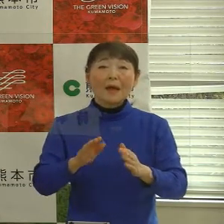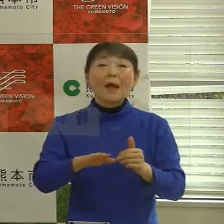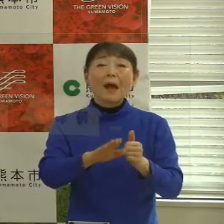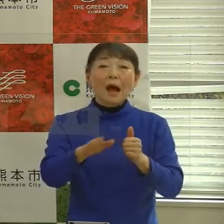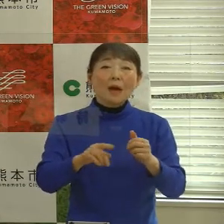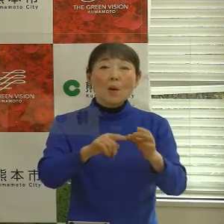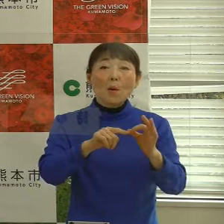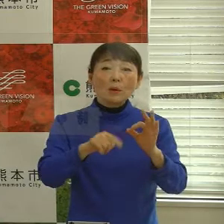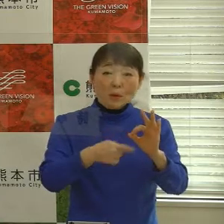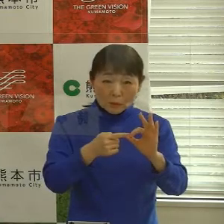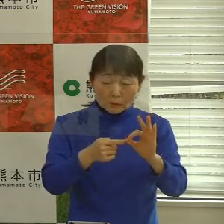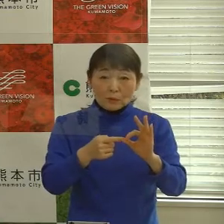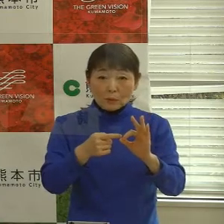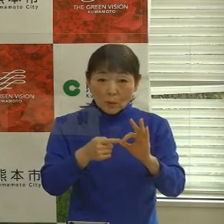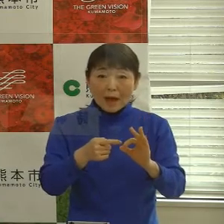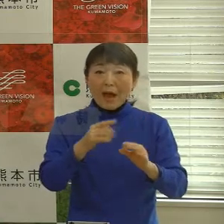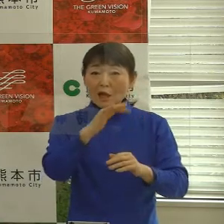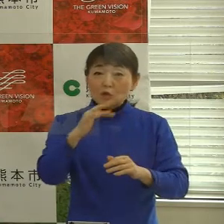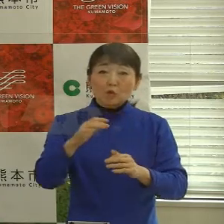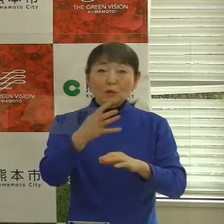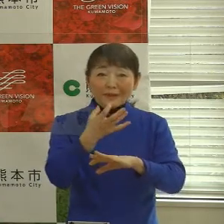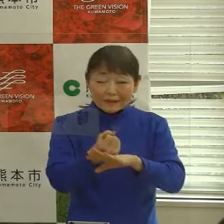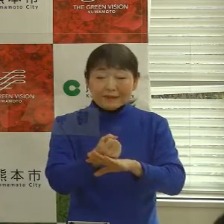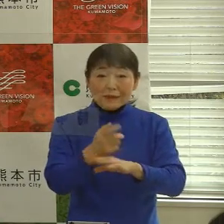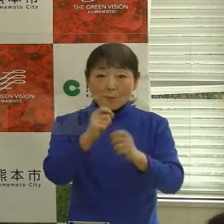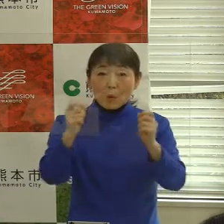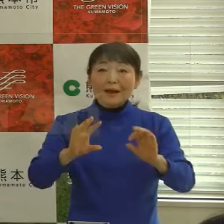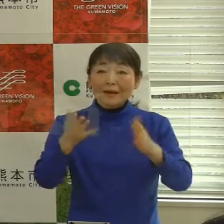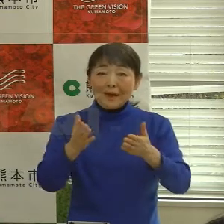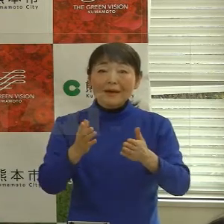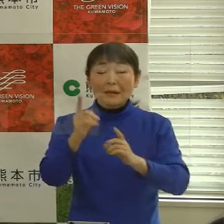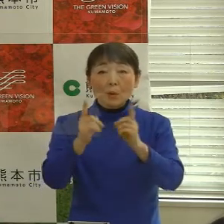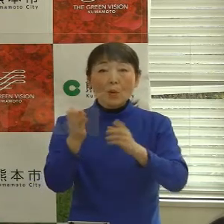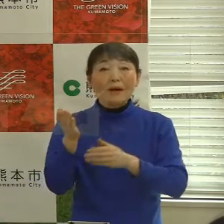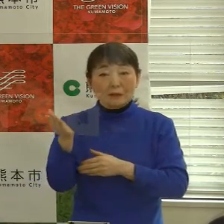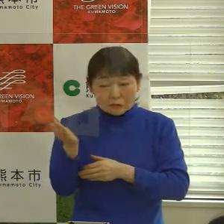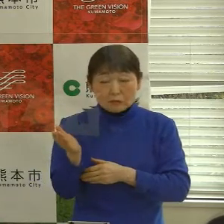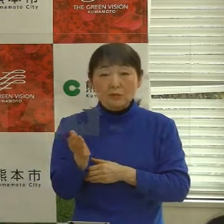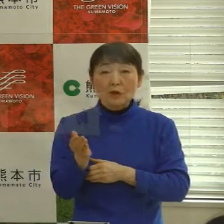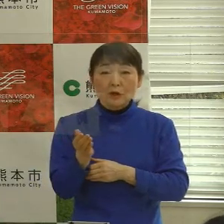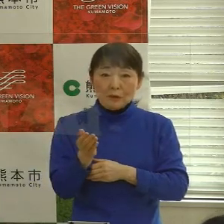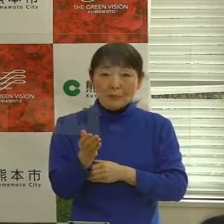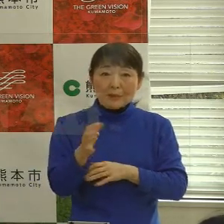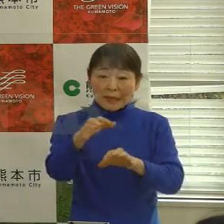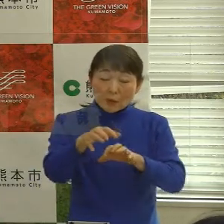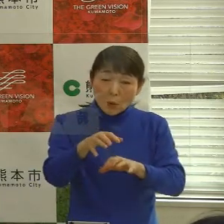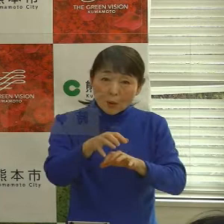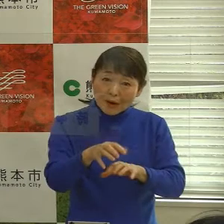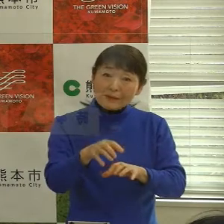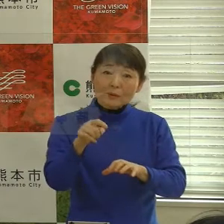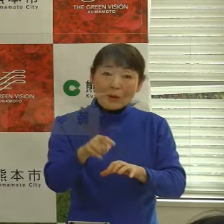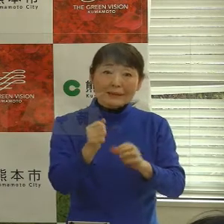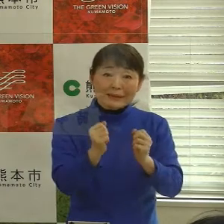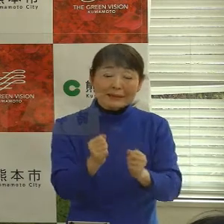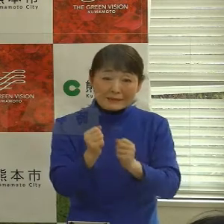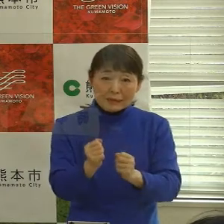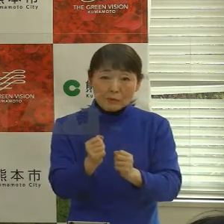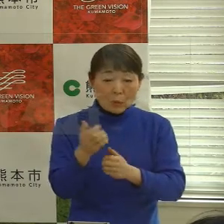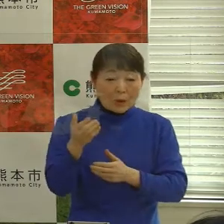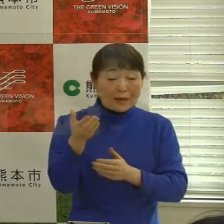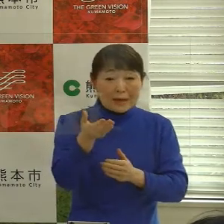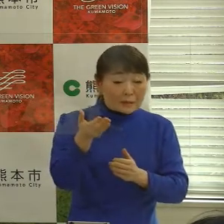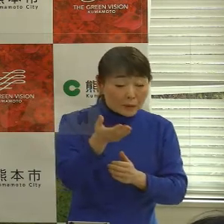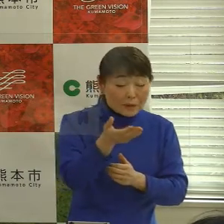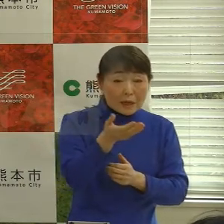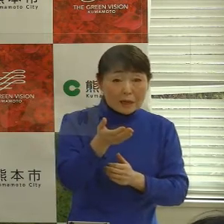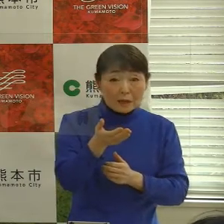質に問題がないか確認するよう指示をされて、はい、あとは、まあ、農家さんなんかいらっしゃいますので、 う ん、ヒアリング調査なんかもされる